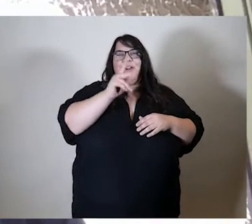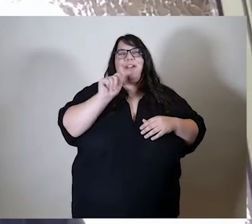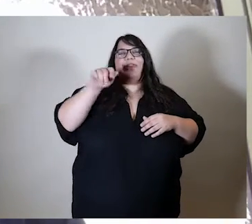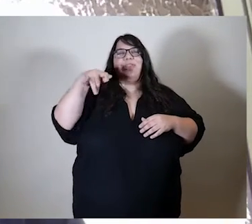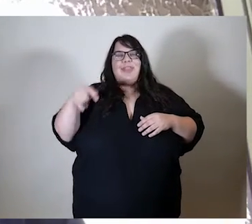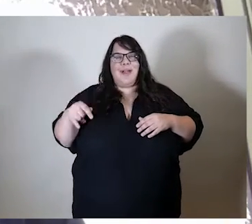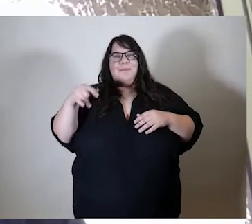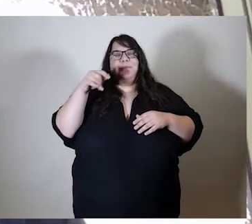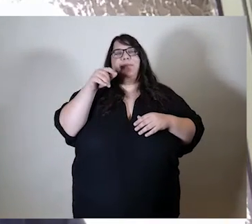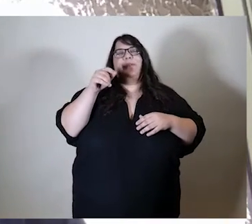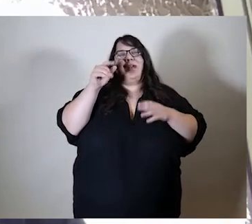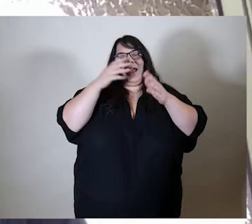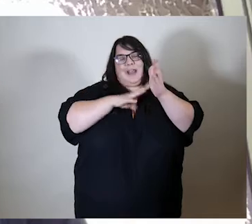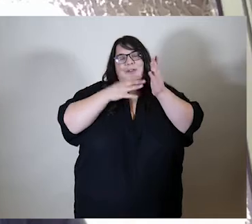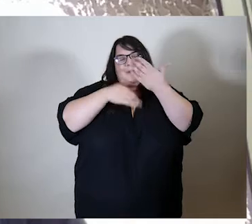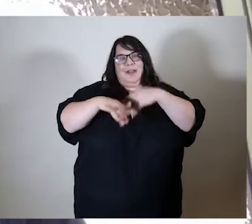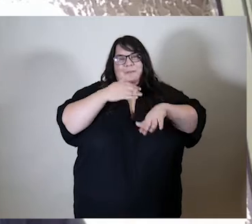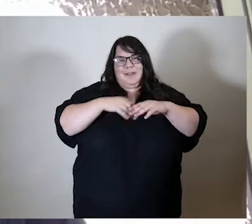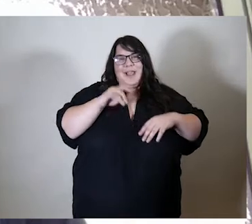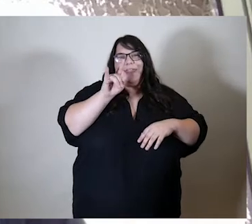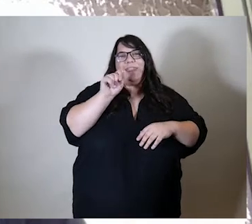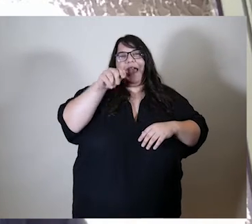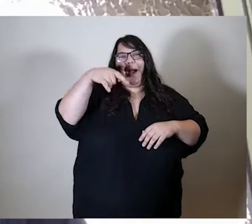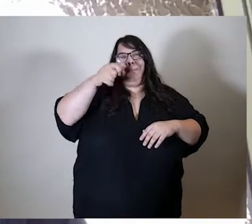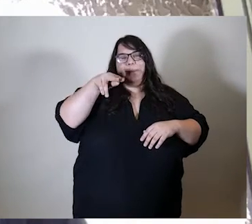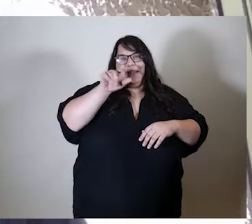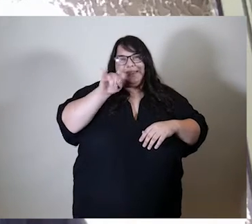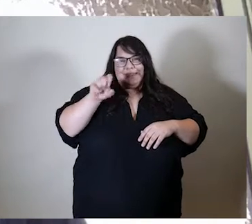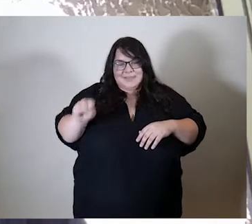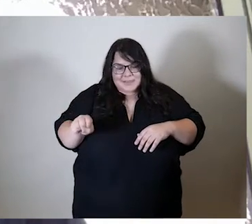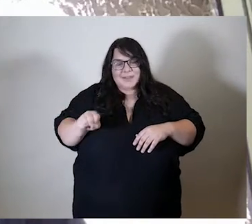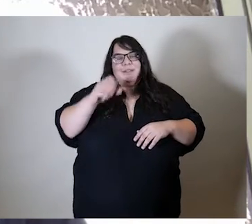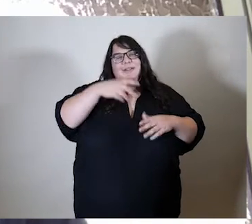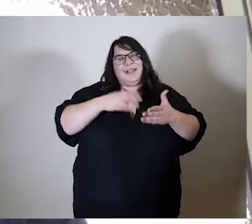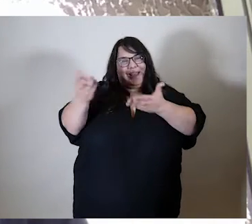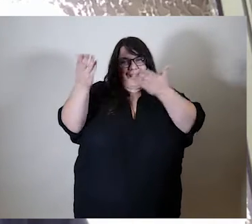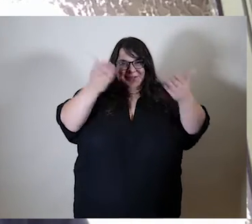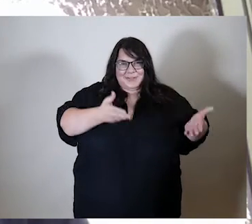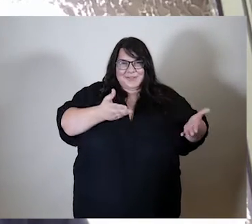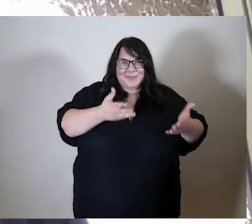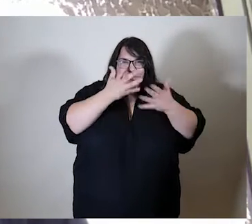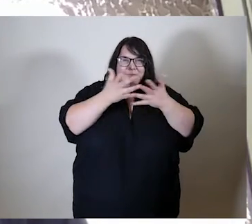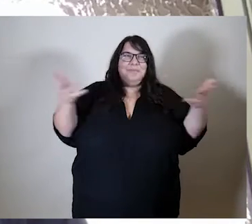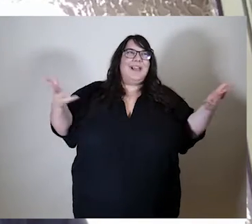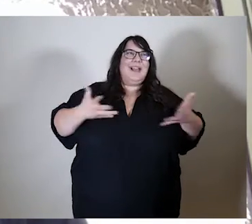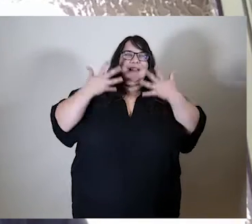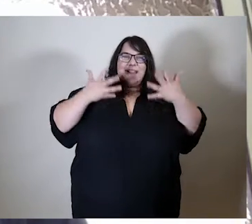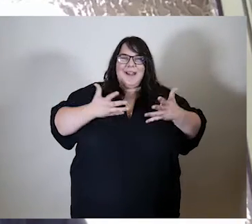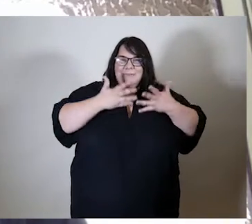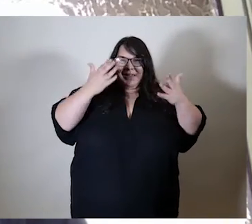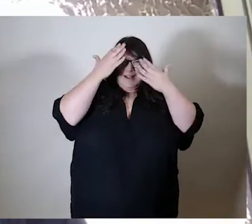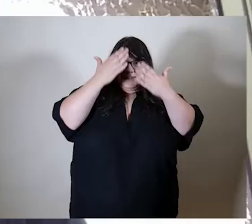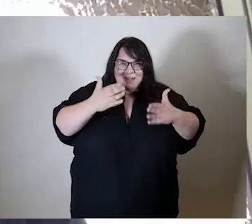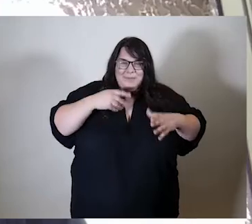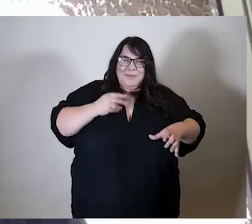Κέντρο Δημιουργικής Απασχόλησης Παιδιών και Ατόμων με Αναπηρία Διάπλασης, θα ήθελα να σας καλωσορίσω. Είναι μεγάλη μας χαρά και τιμή που έχουμε